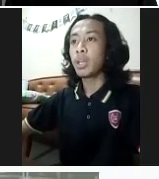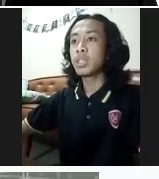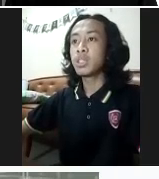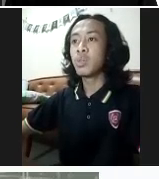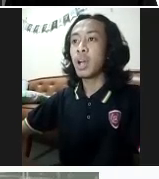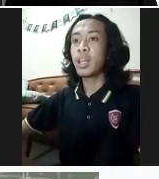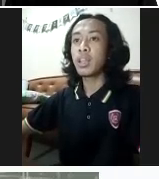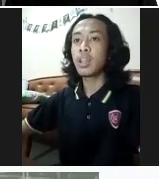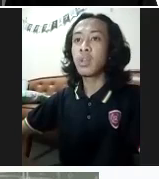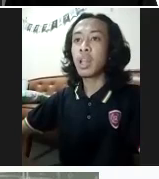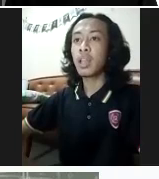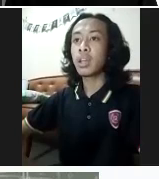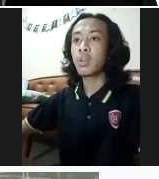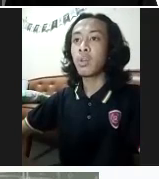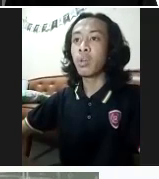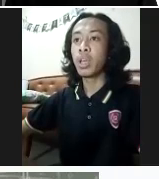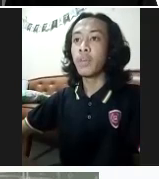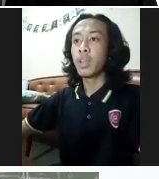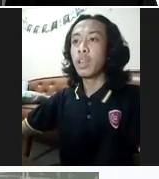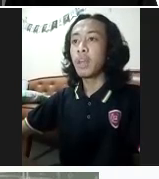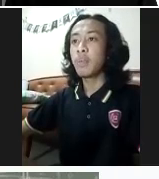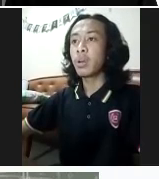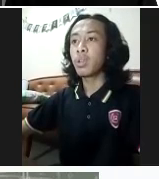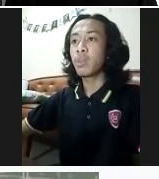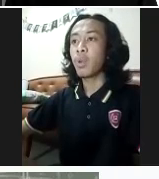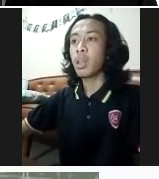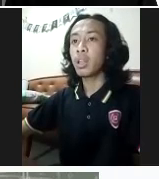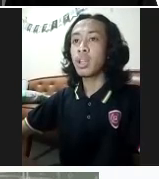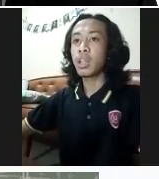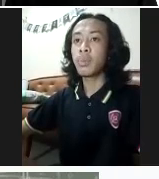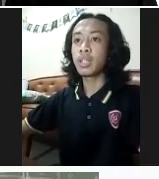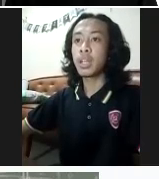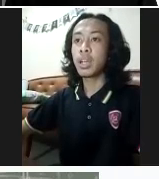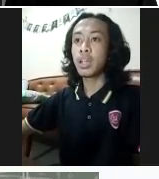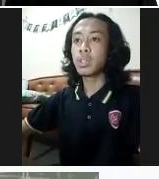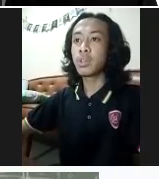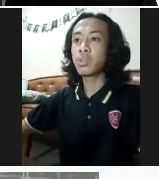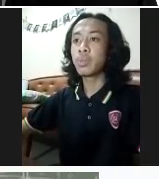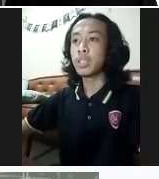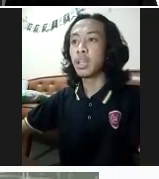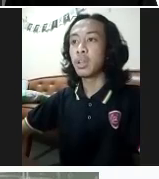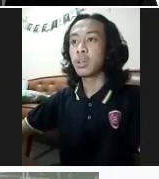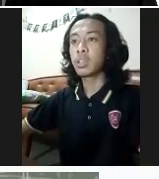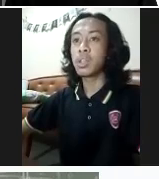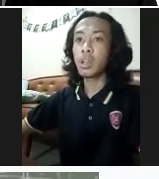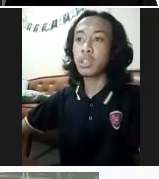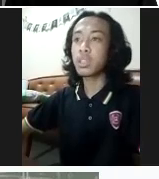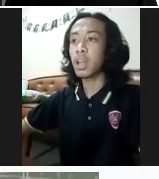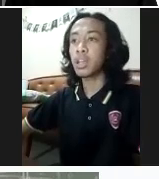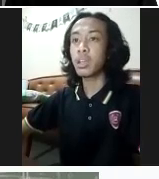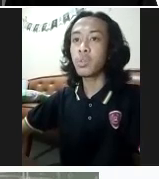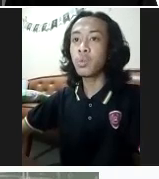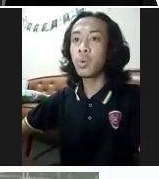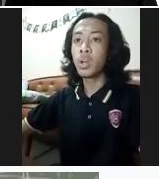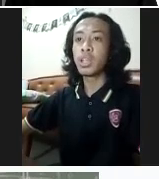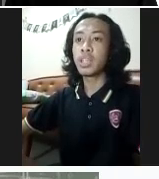Mendes juga tidak terlalu tertarik dengan teknologi. Dia lebih ke kontemporer yang tidak terbiasa dengan industri konstruksi Brazil. Kesederhanaannya